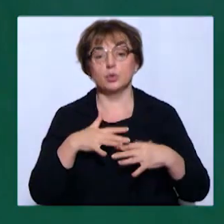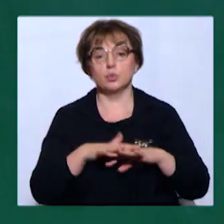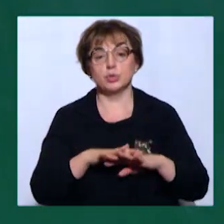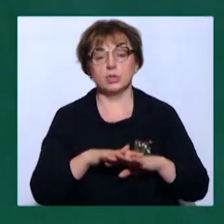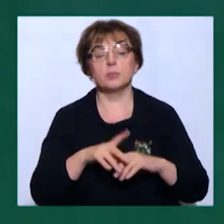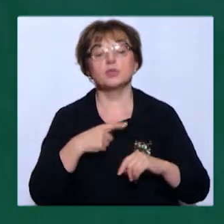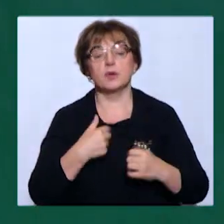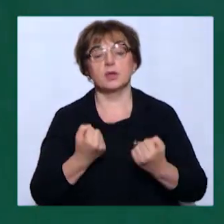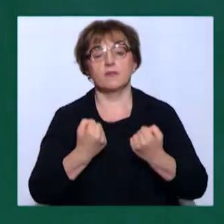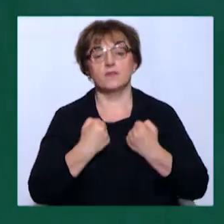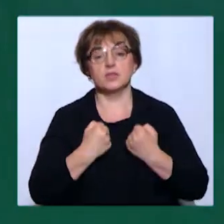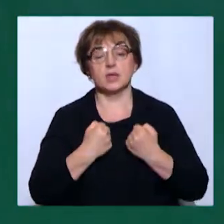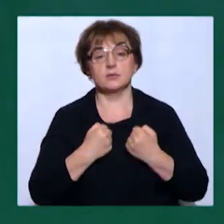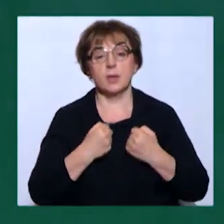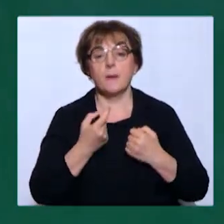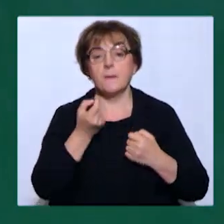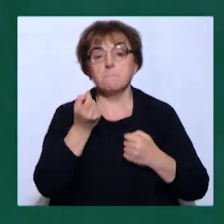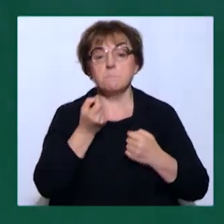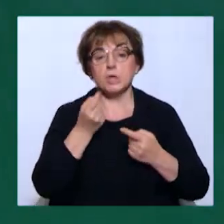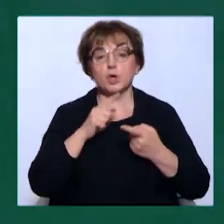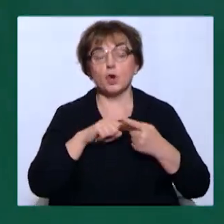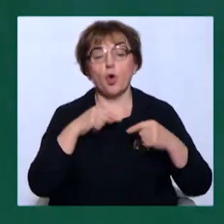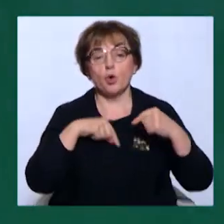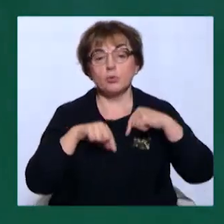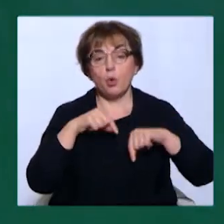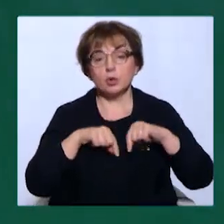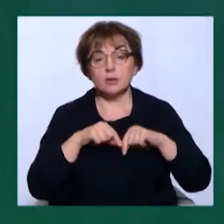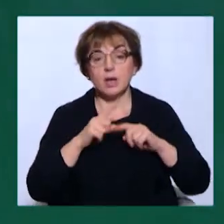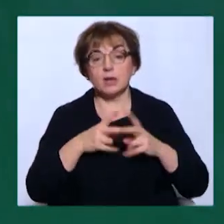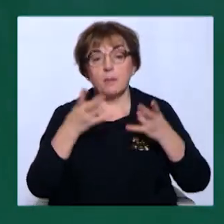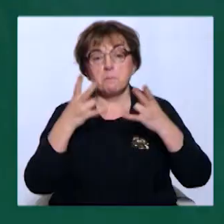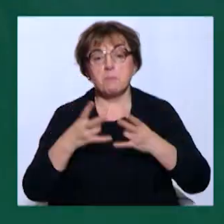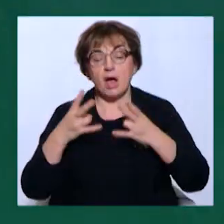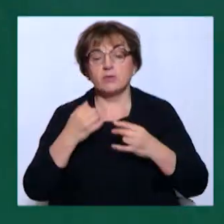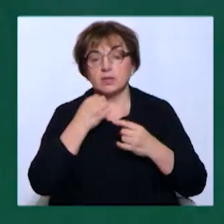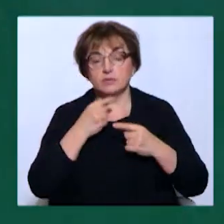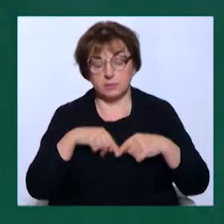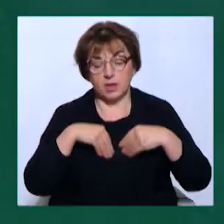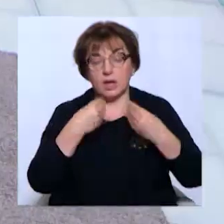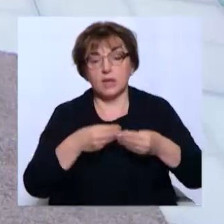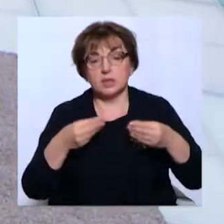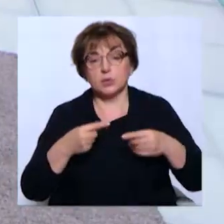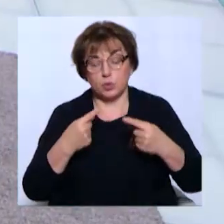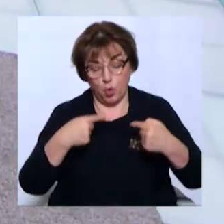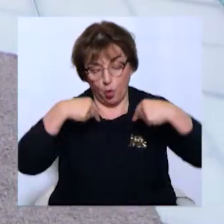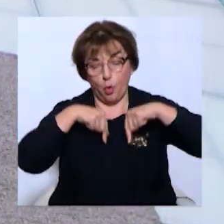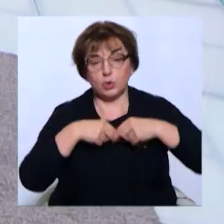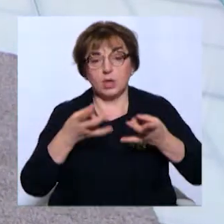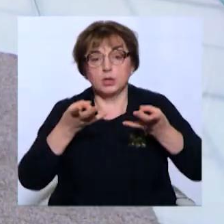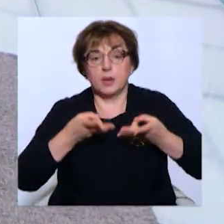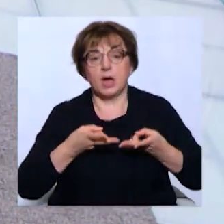ჩვენ გვიცავს მიკროორგანიზმების ან მავნე ნივთიერებების გადასვლისაგან, რომ არ შეიჭრას